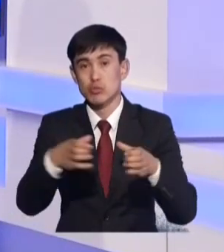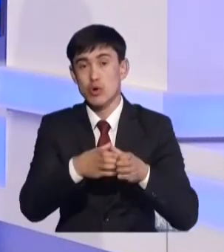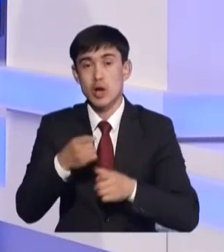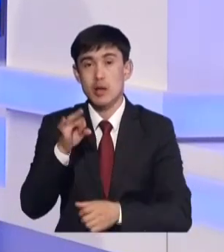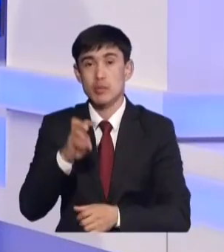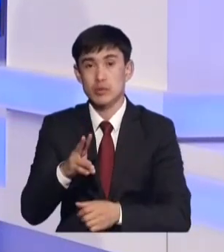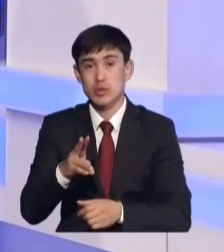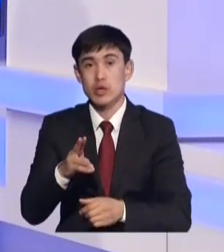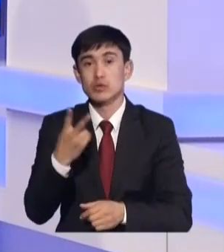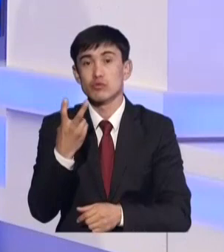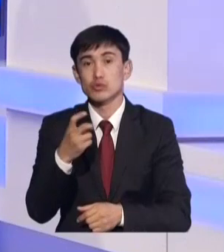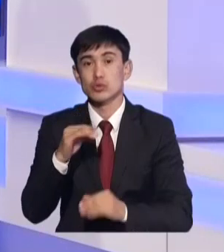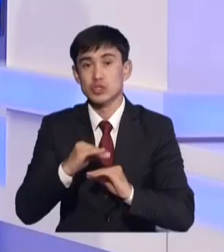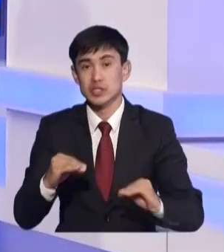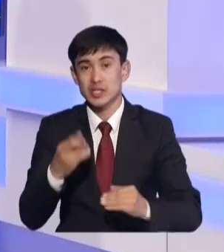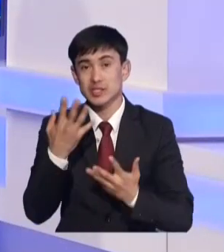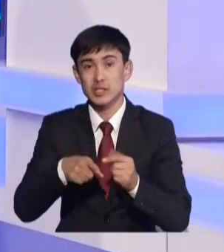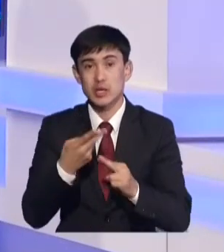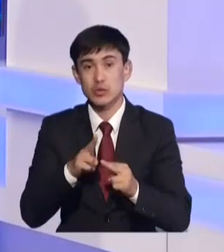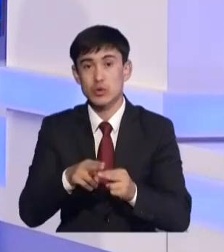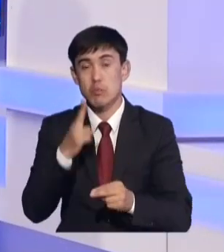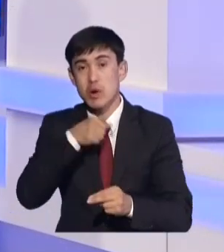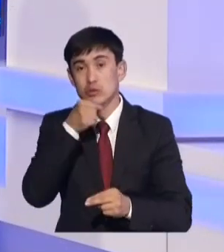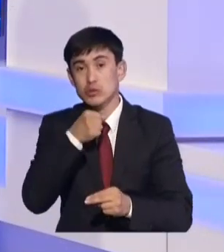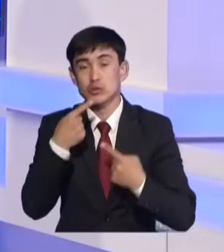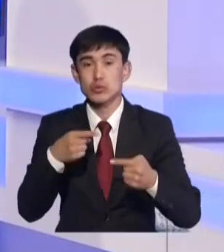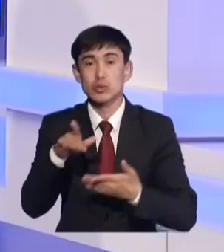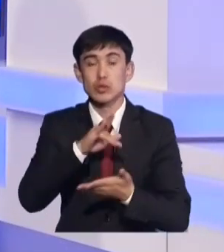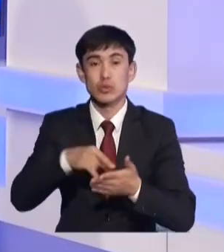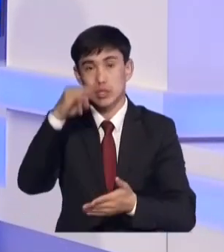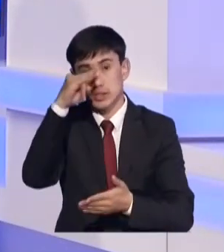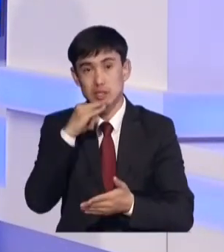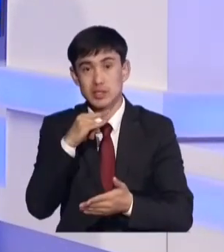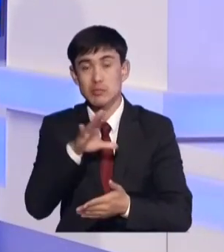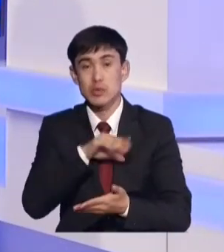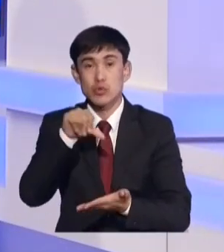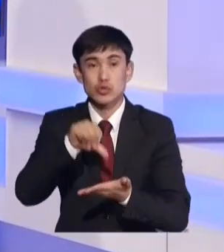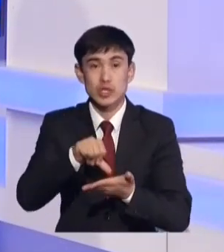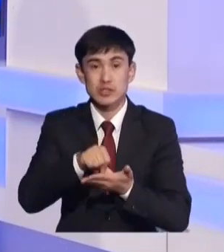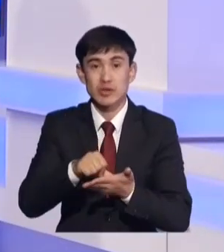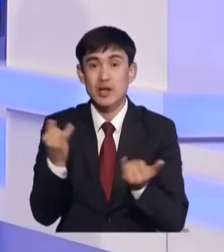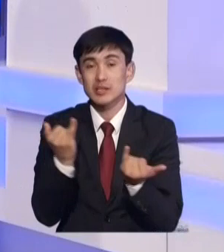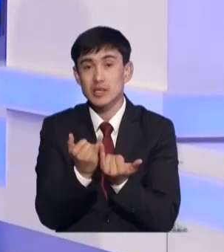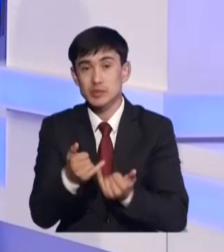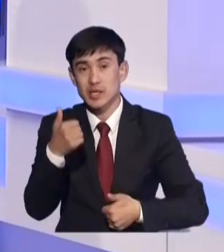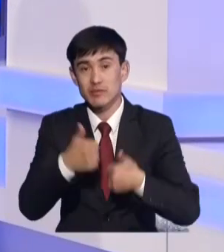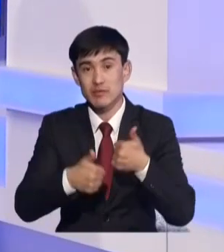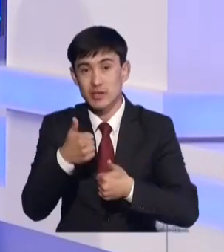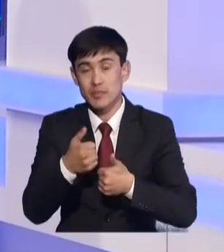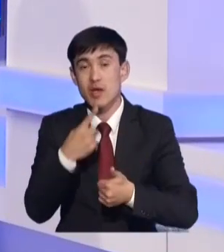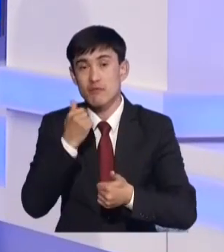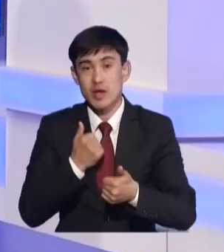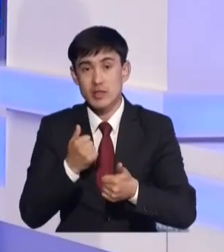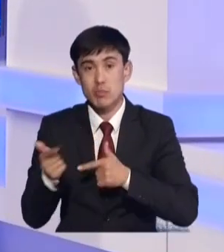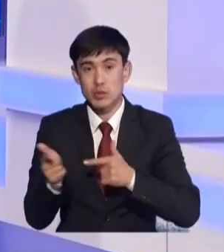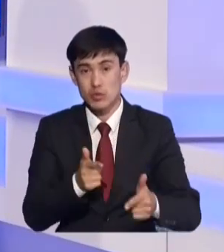«Айбын». Около 200 школьников, среди которых подростки из других городов Казахстана, стали участниками и гостями соревнования